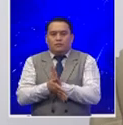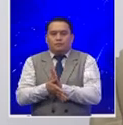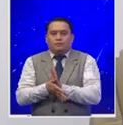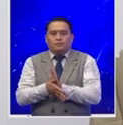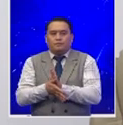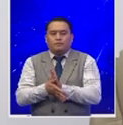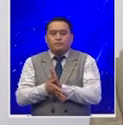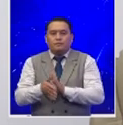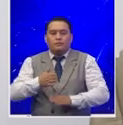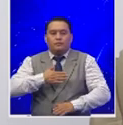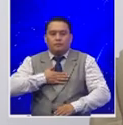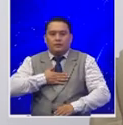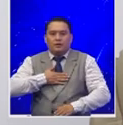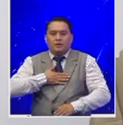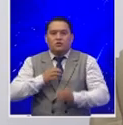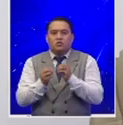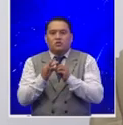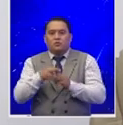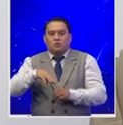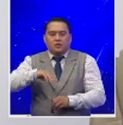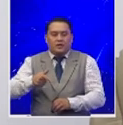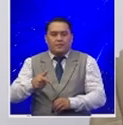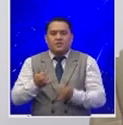в крупном размере, то есть 14 миллионов тенге.